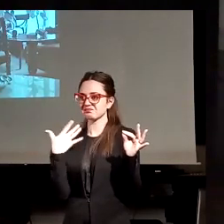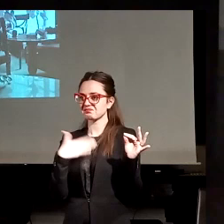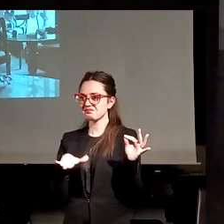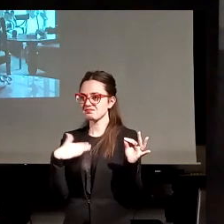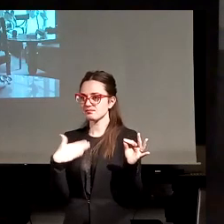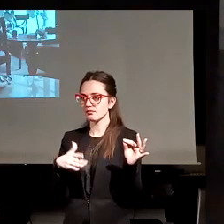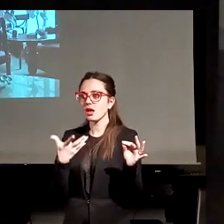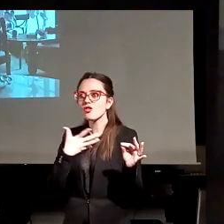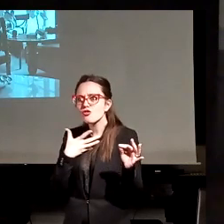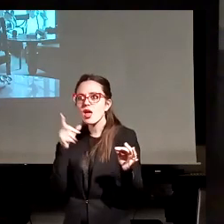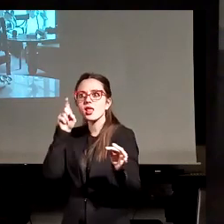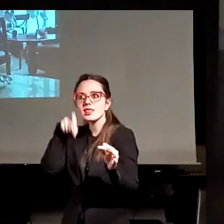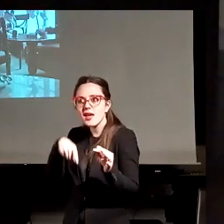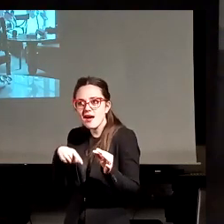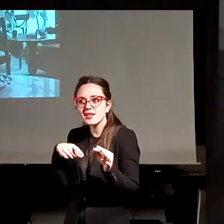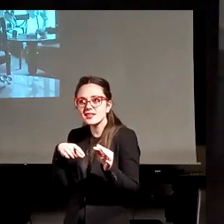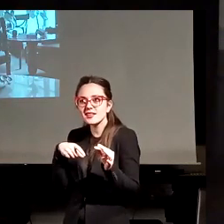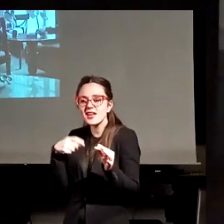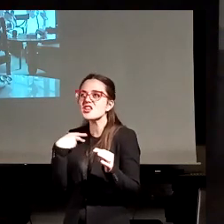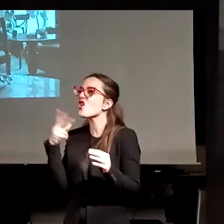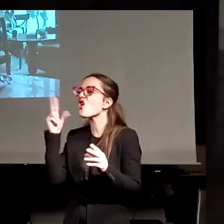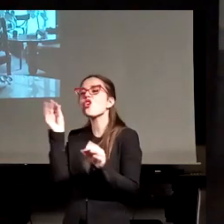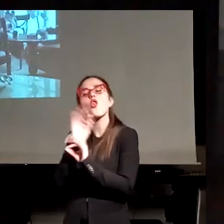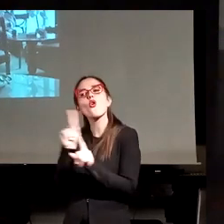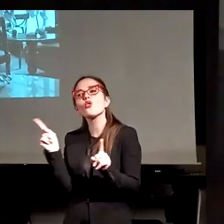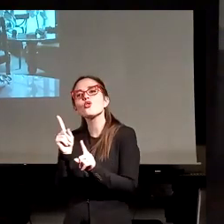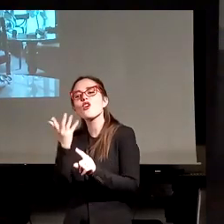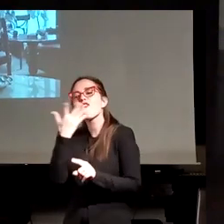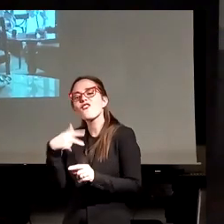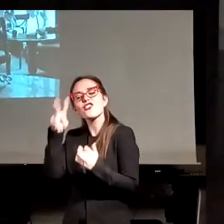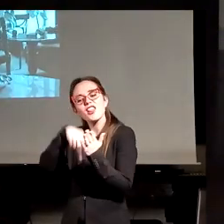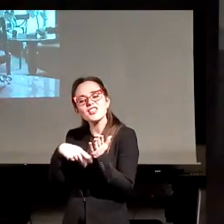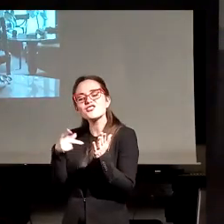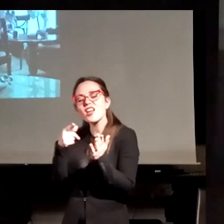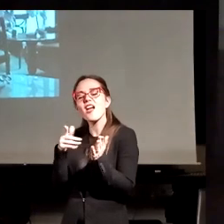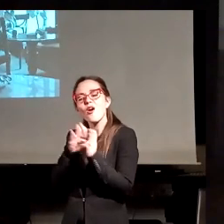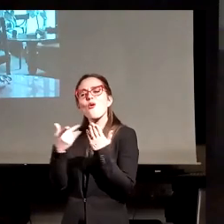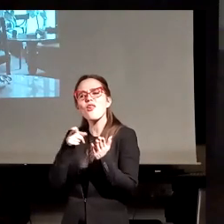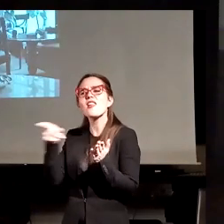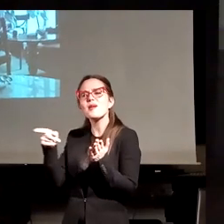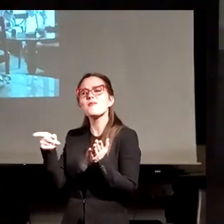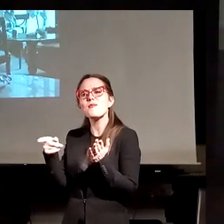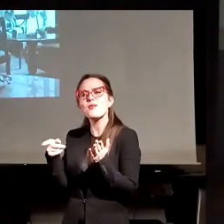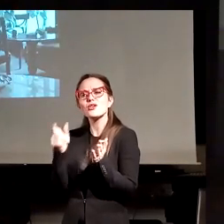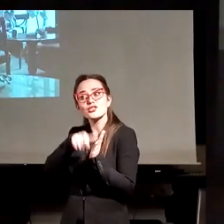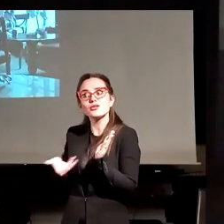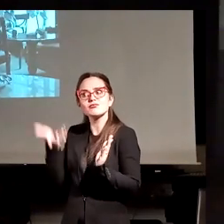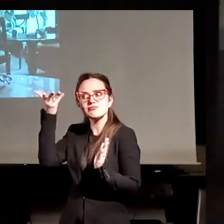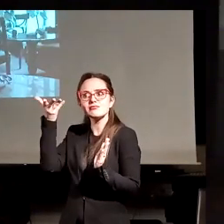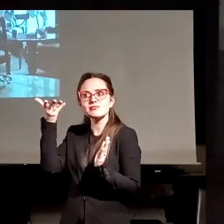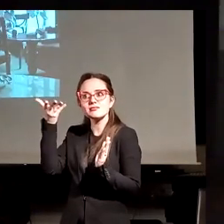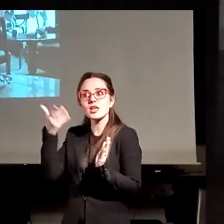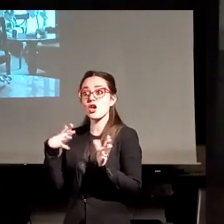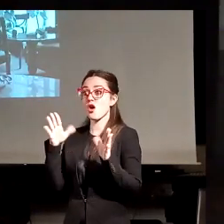nate come nel trecento io non lo conosco voglio leggere un mutuo e comprai un suo libro che era